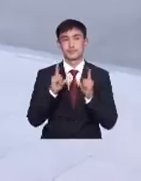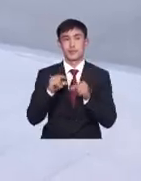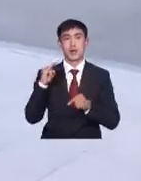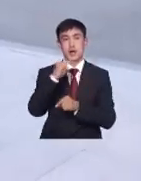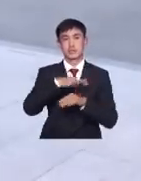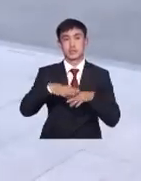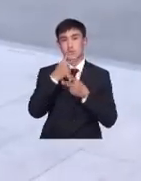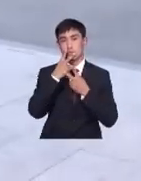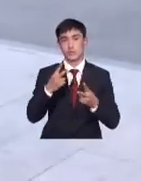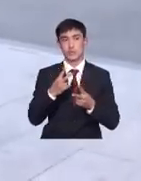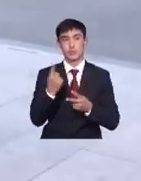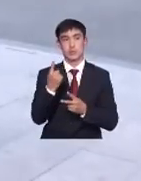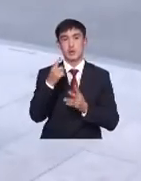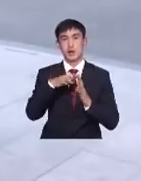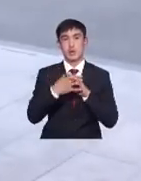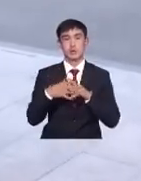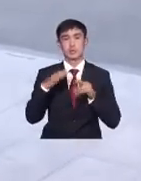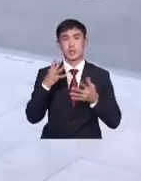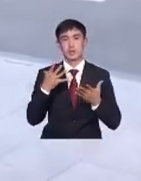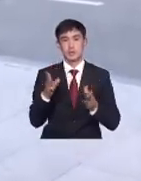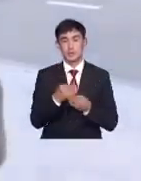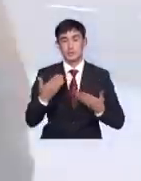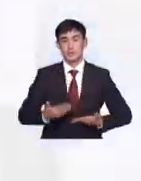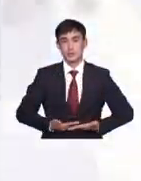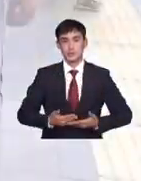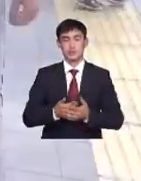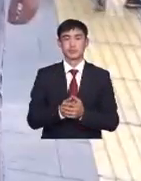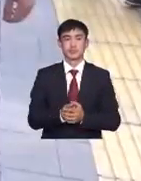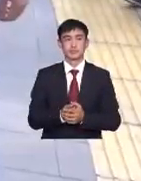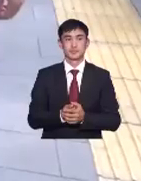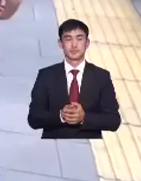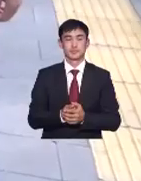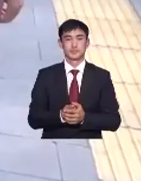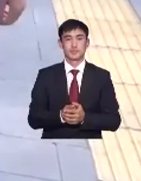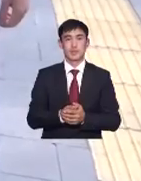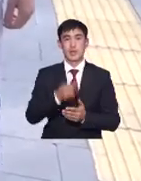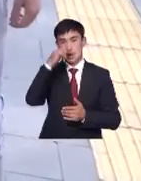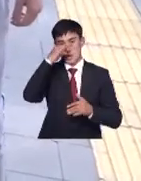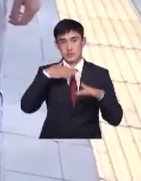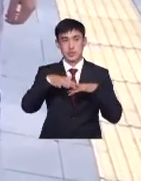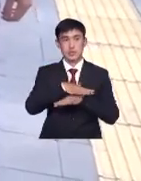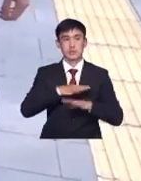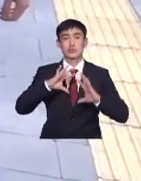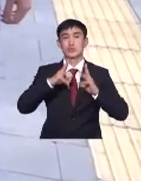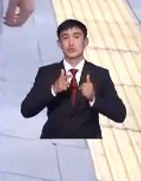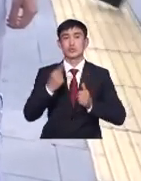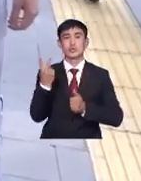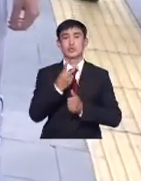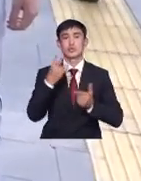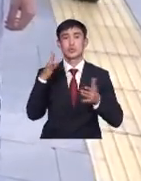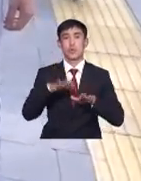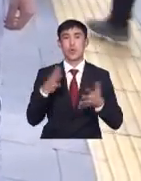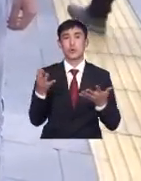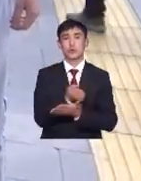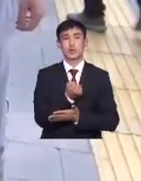ғана көріп үлгердік. Бір ауылдың азаматымыз ғой Демеу аға мен, ауылдасымыз. Бұл қазақ халқына дүние жүзі бойынша екінші орын